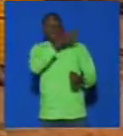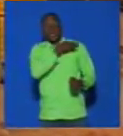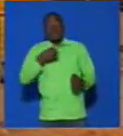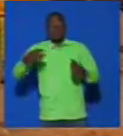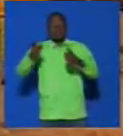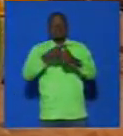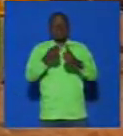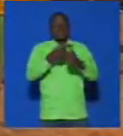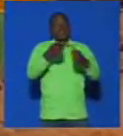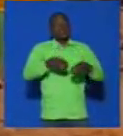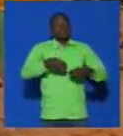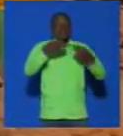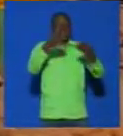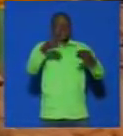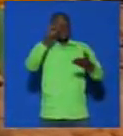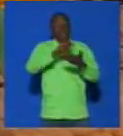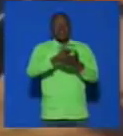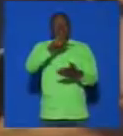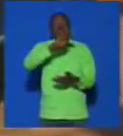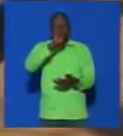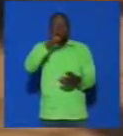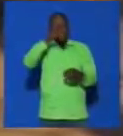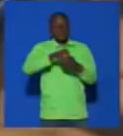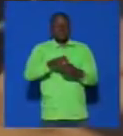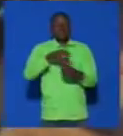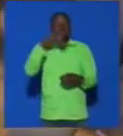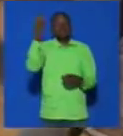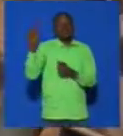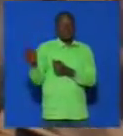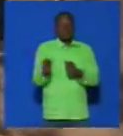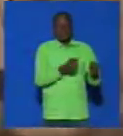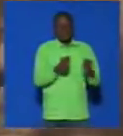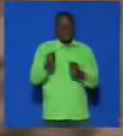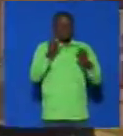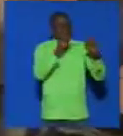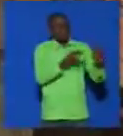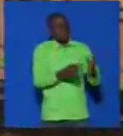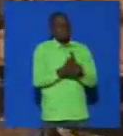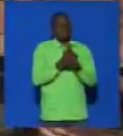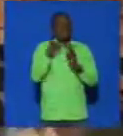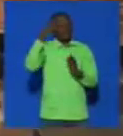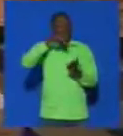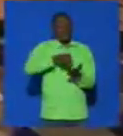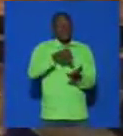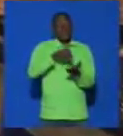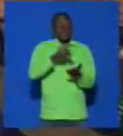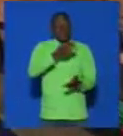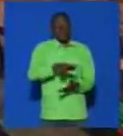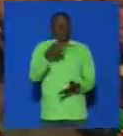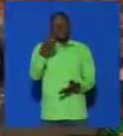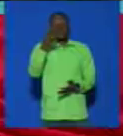première source d'émission intentionnelle de mercure dans l'air il est régi t annuellement une quantité de plus de trente deux temps de mercure dans